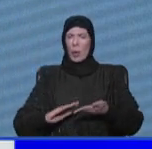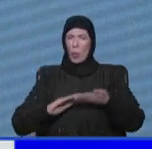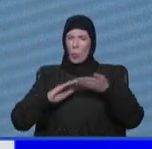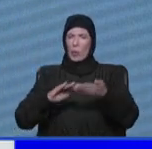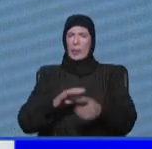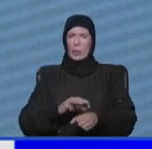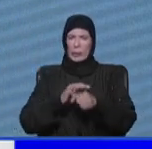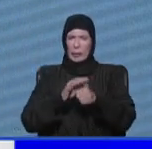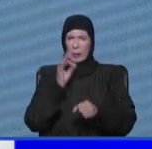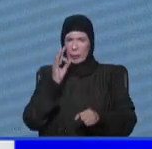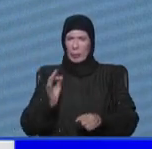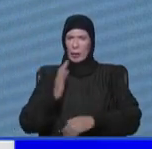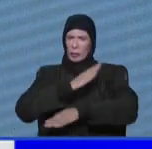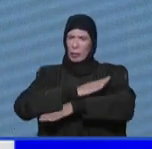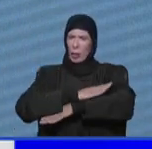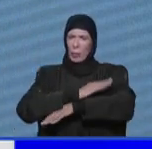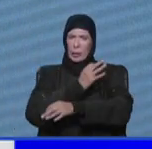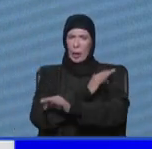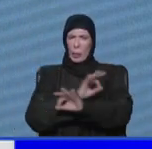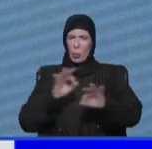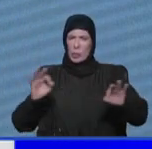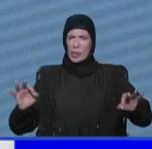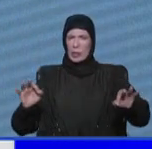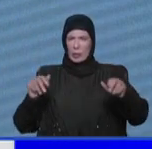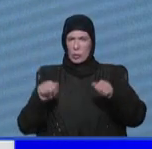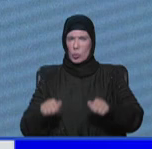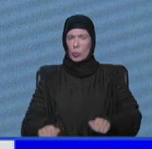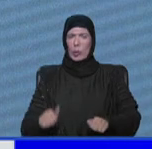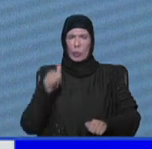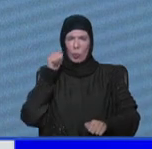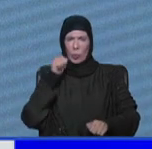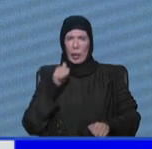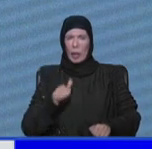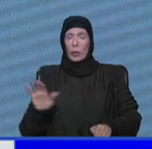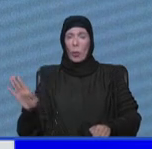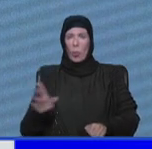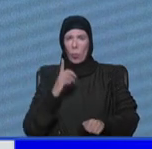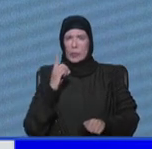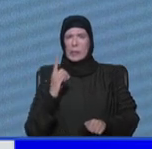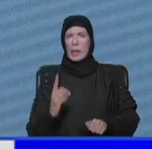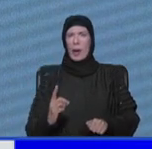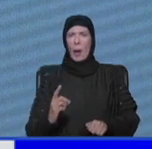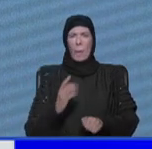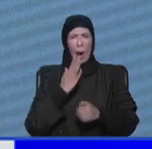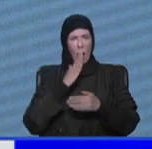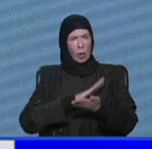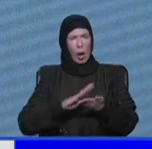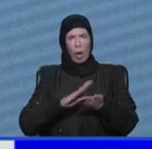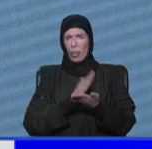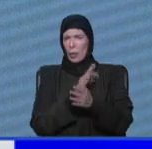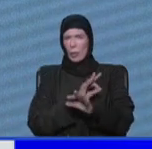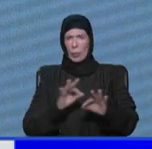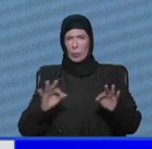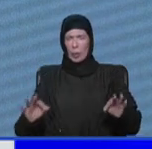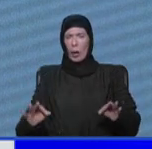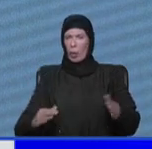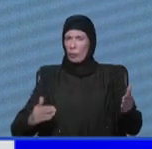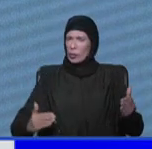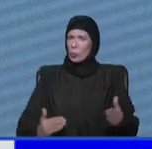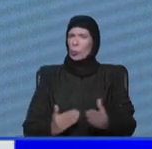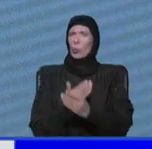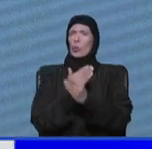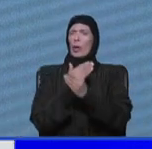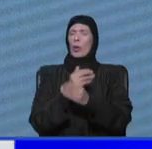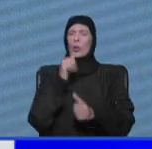الإنسانية وتأكيد الاحترام الكامل لسيادة السودان ووحدته وسلامة أراضيه وعدم التدخل في